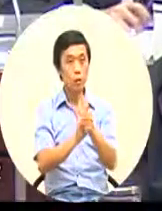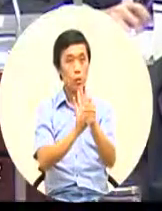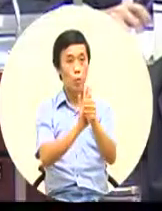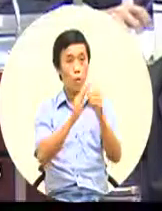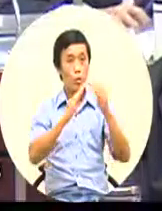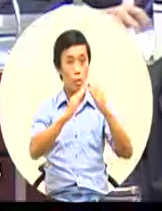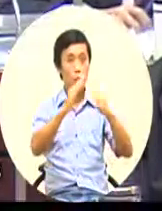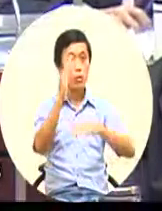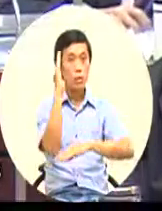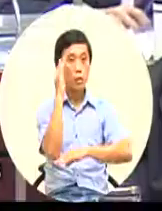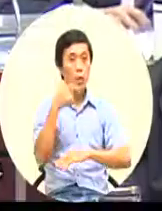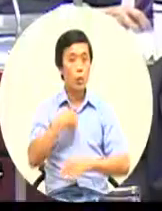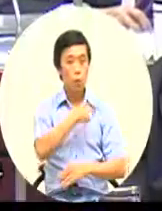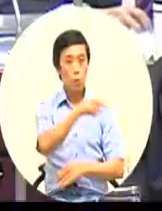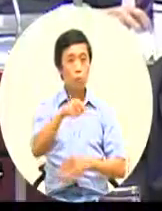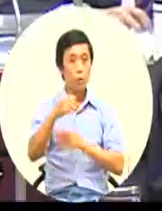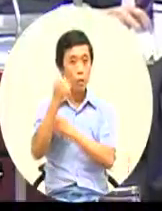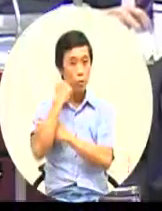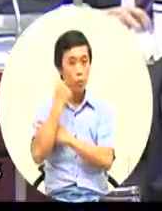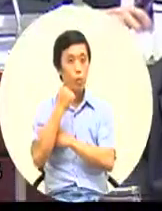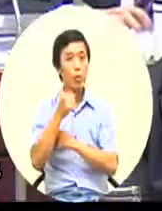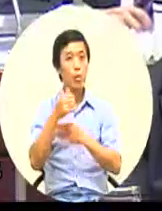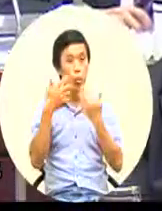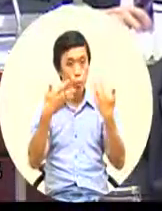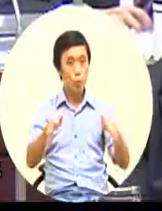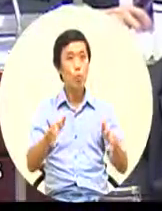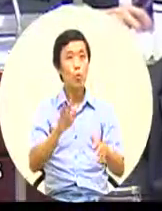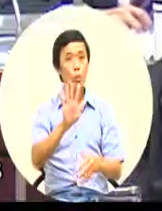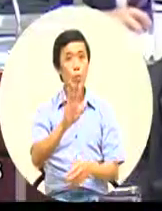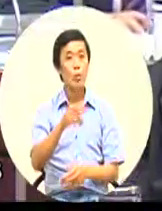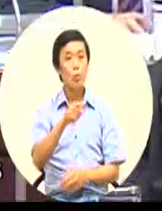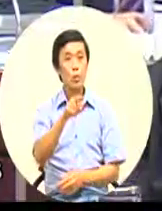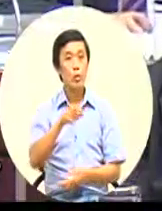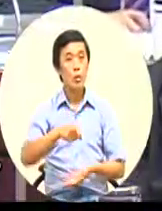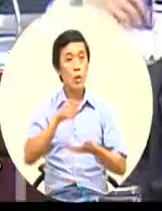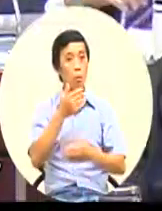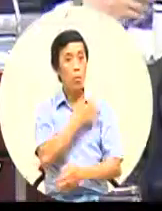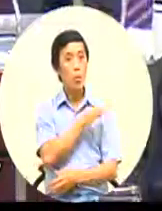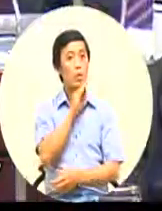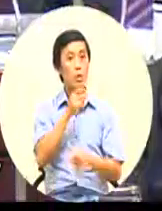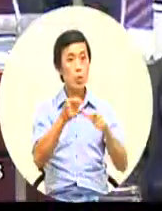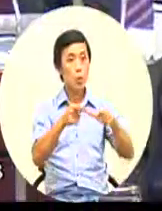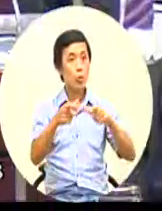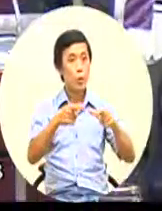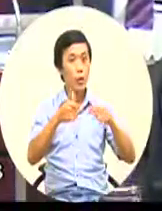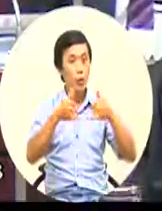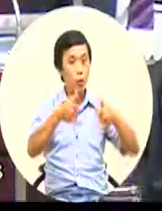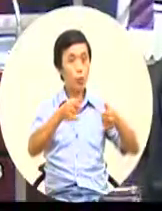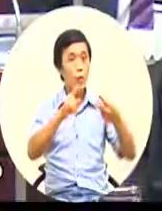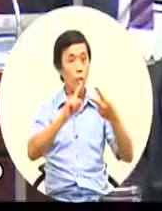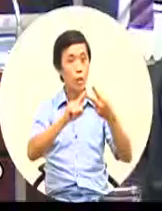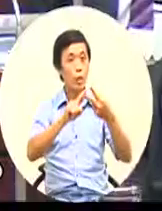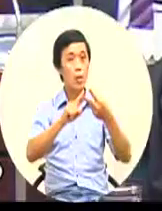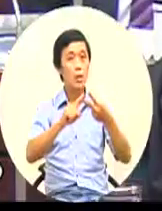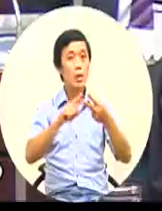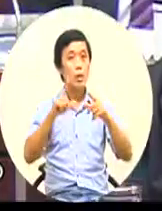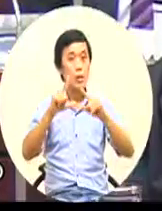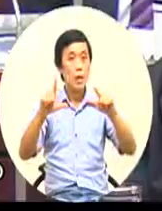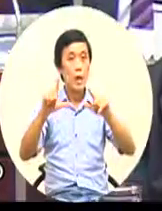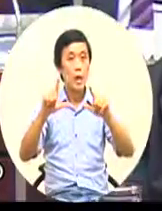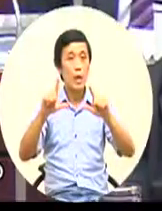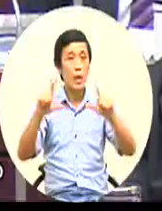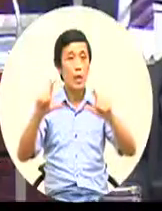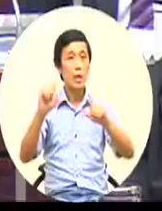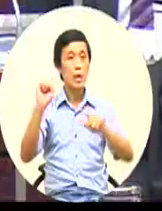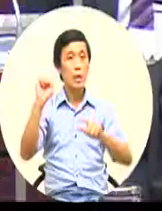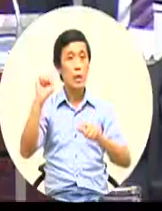政，我们做了很多努力。你讲不管是公园路，不管是大义市场，不管